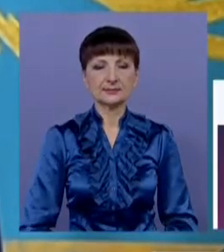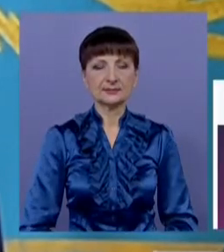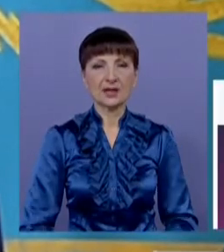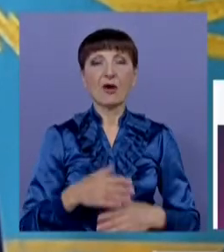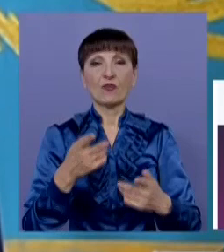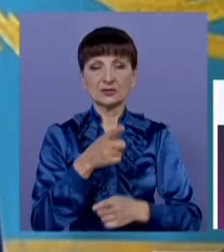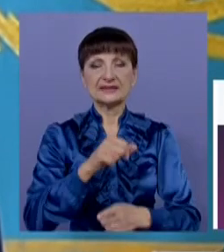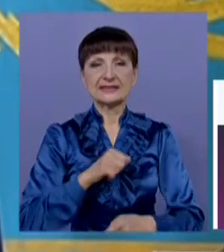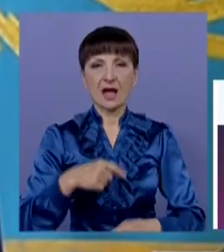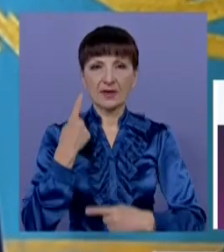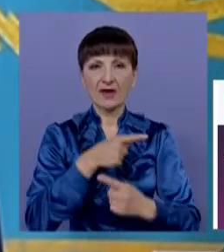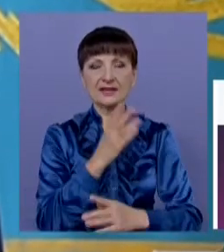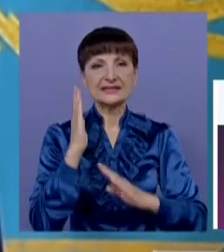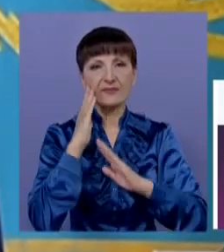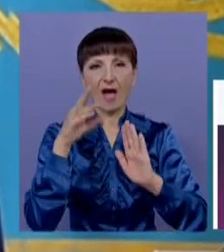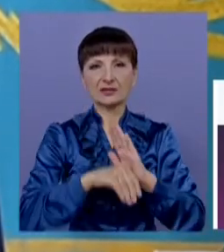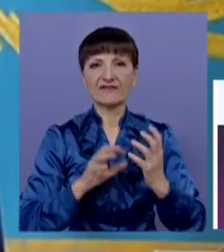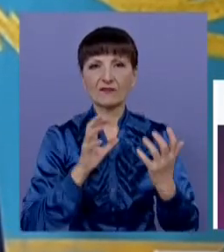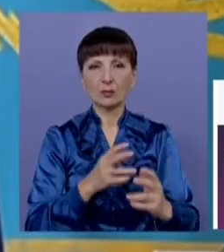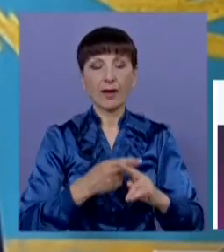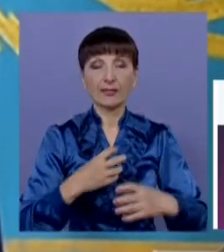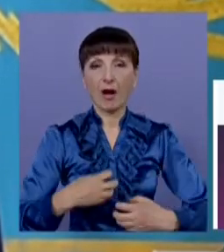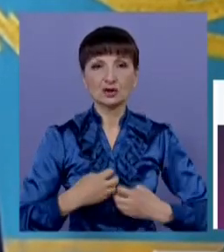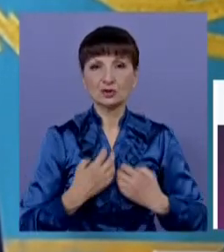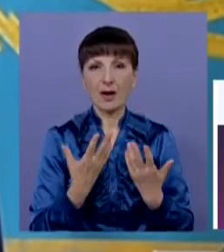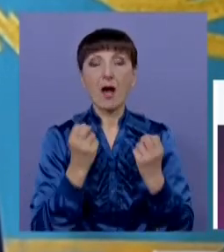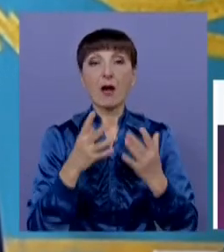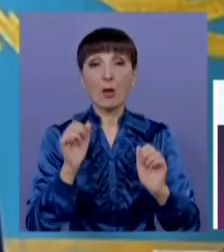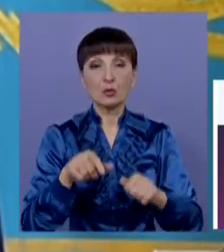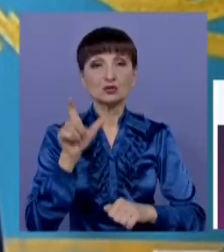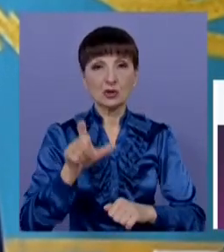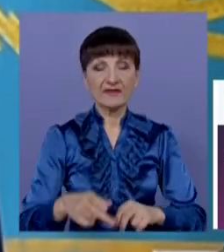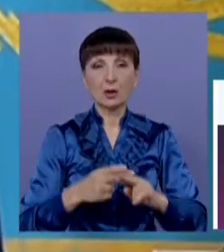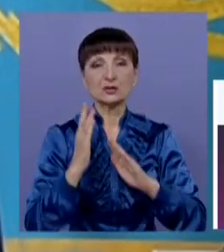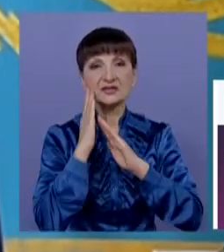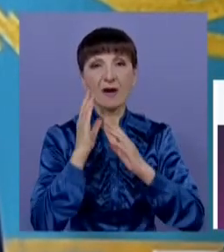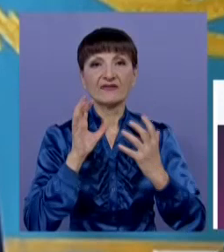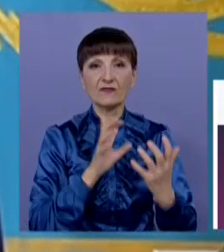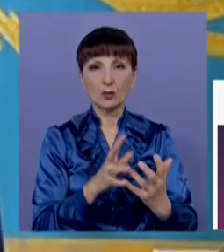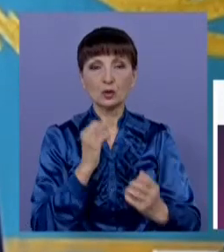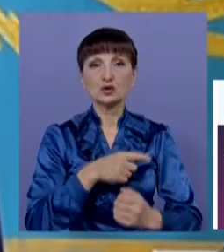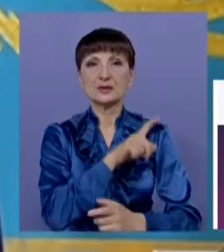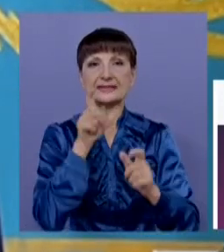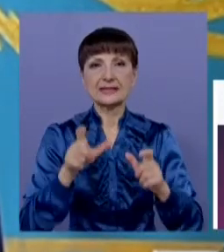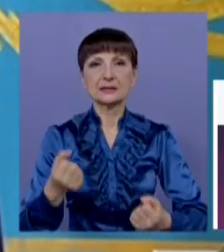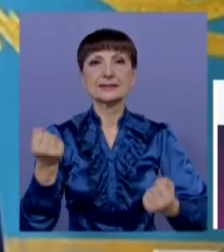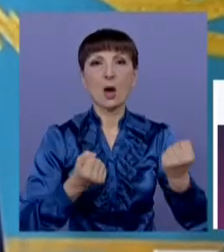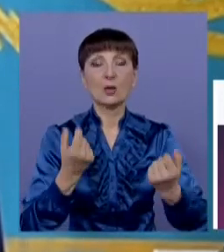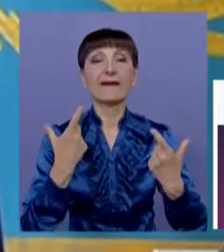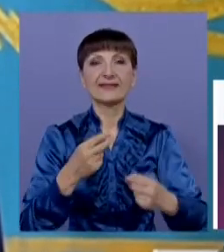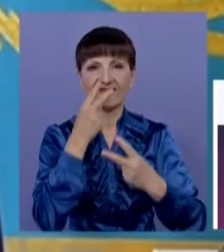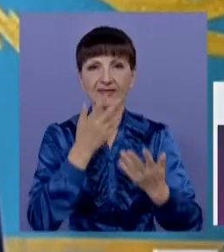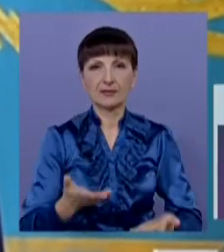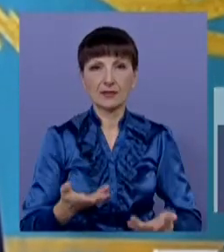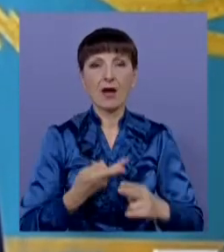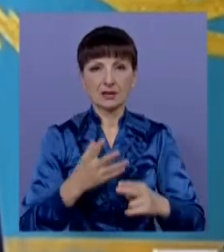Вот ты сам говоришь, что они спят в автобусах. Это же кошмар. Как мы можем человека, который спал в автобусе, потом еще за руль садить? Где такое видано?